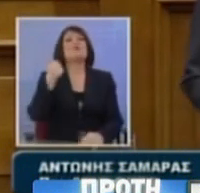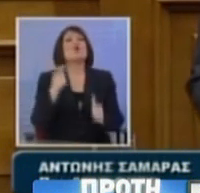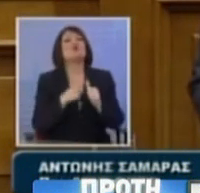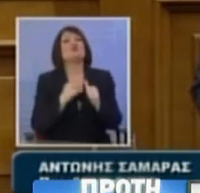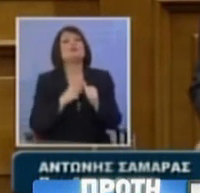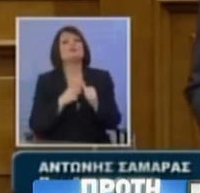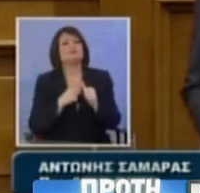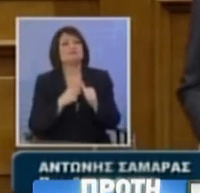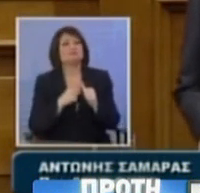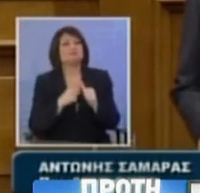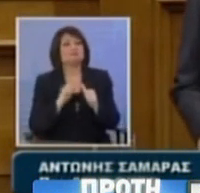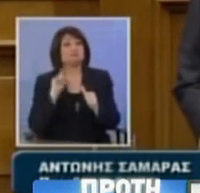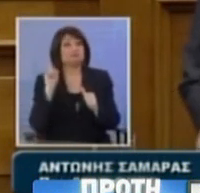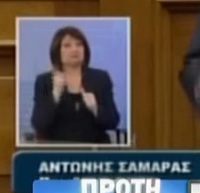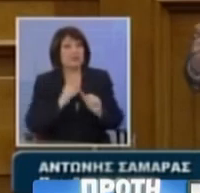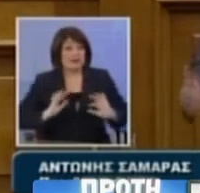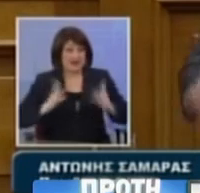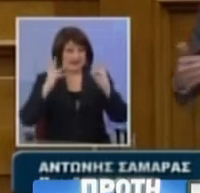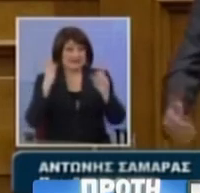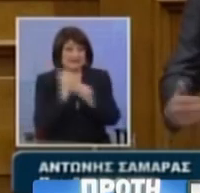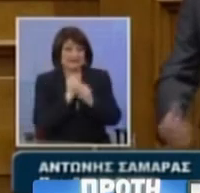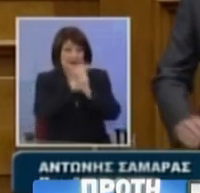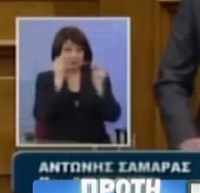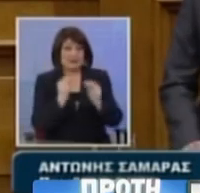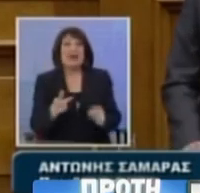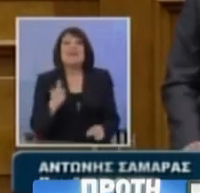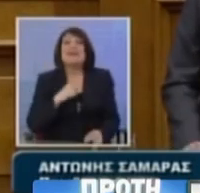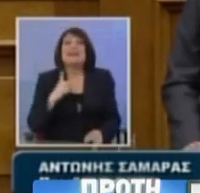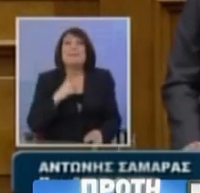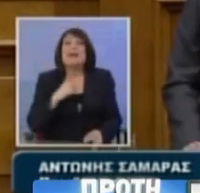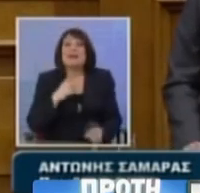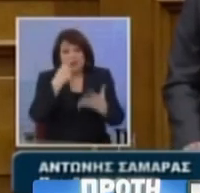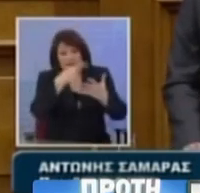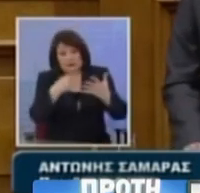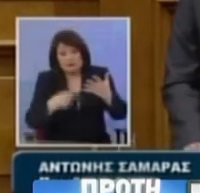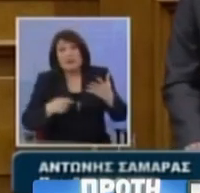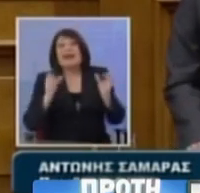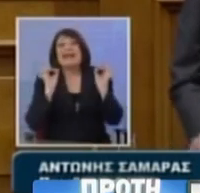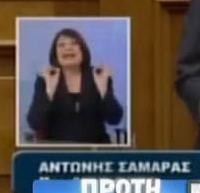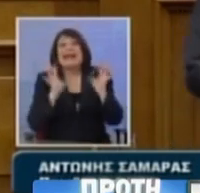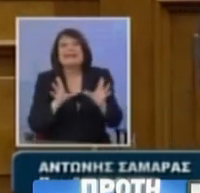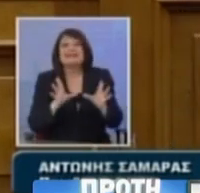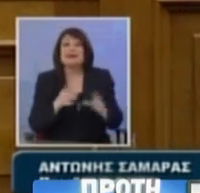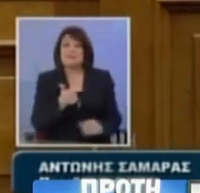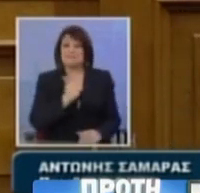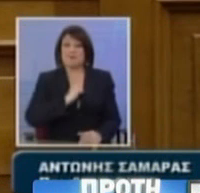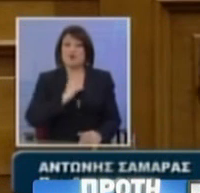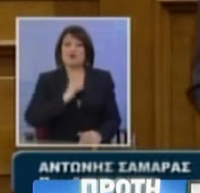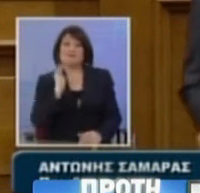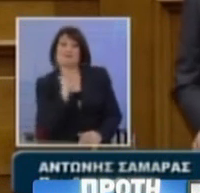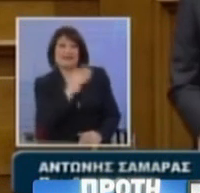επαναστάσεις, δεν τα περίμενε κανείς αυτά. Και τα κάλαμε μόνοι μας, κύριε Τσίπρα. Ενώ εσείς